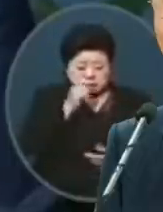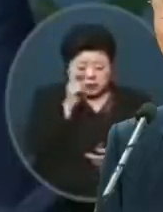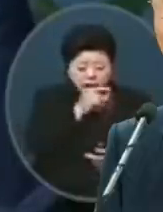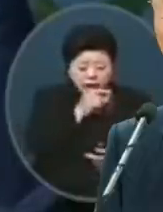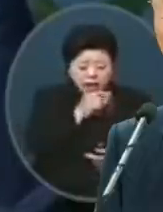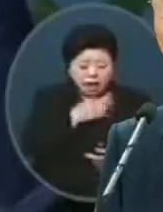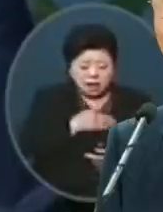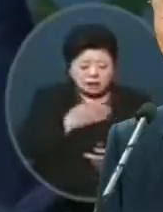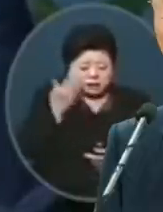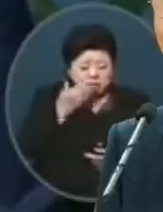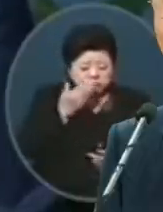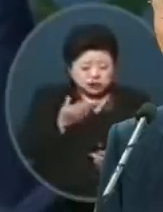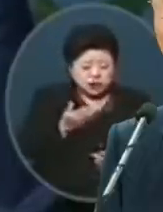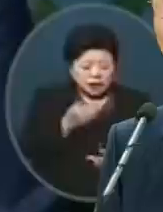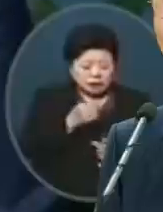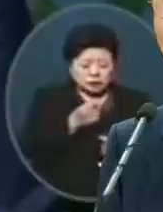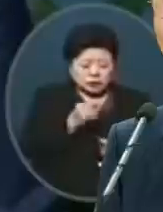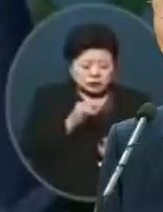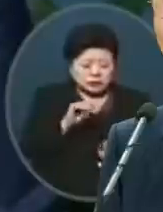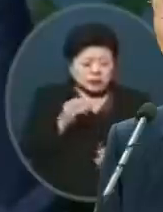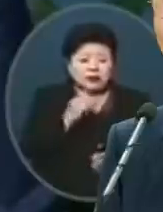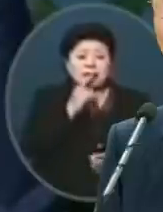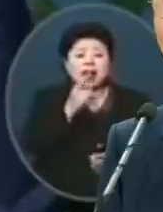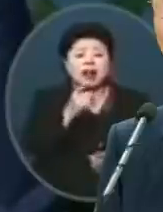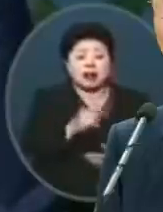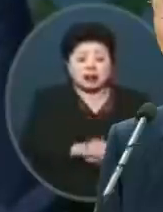선악과라는 지혜를 얻어 너 하나님과 동등하게 된다.